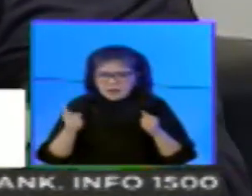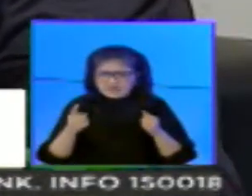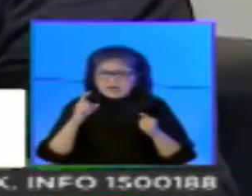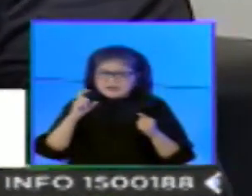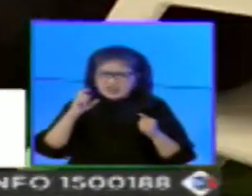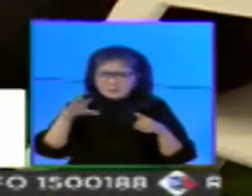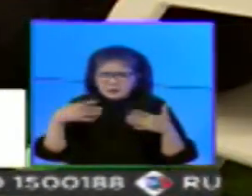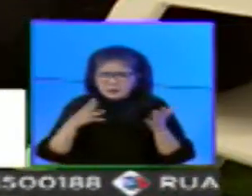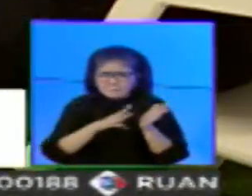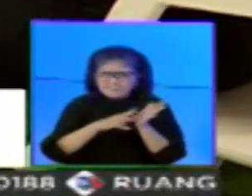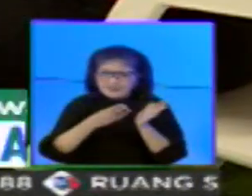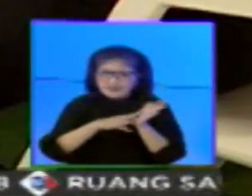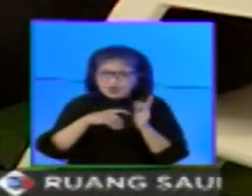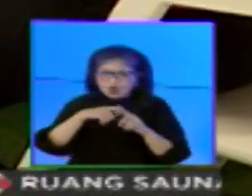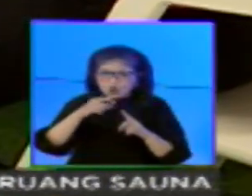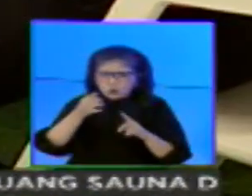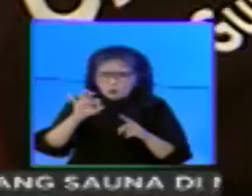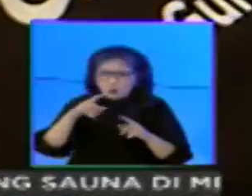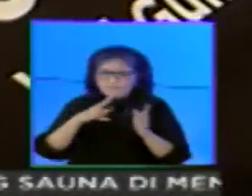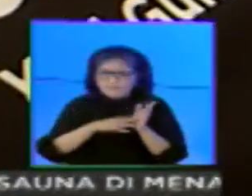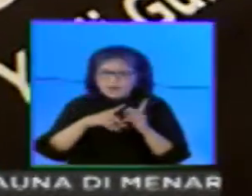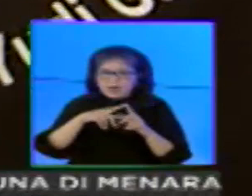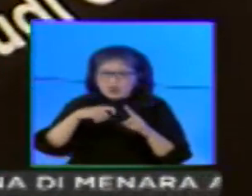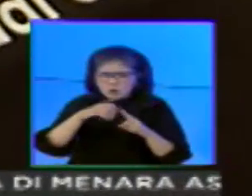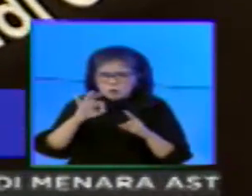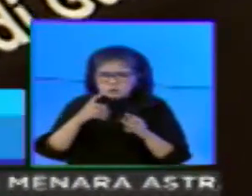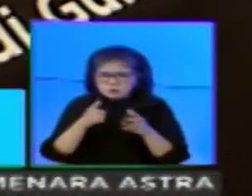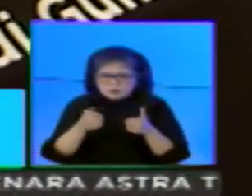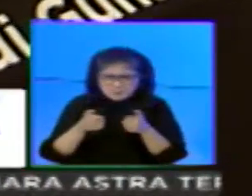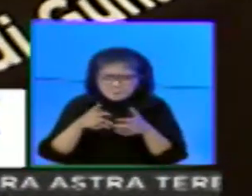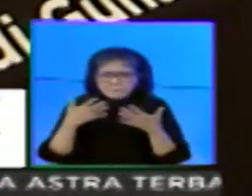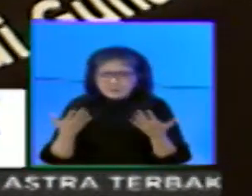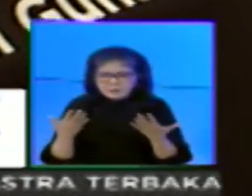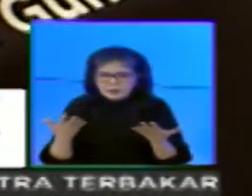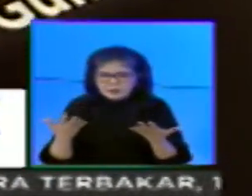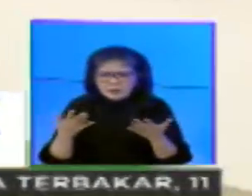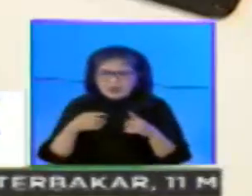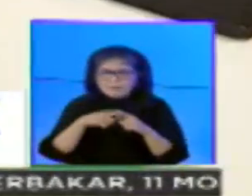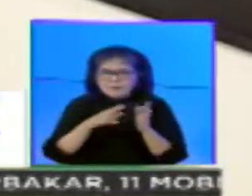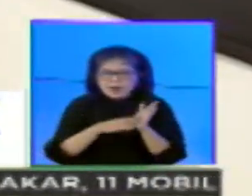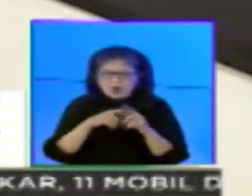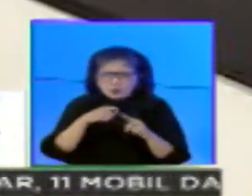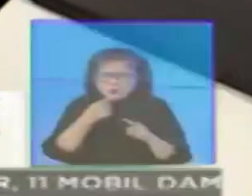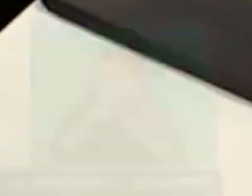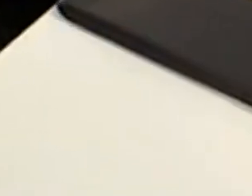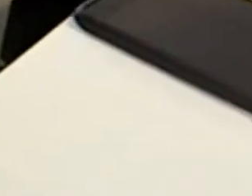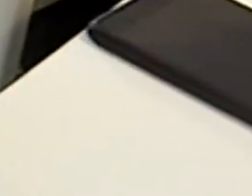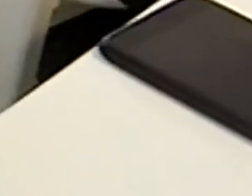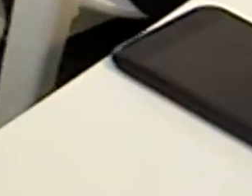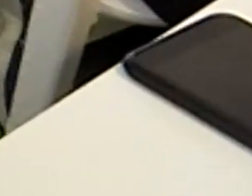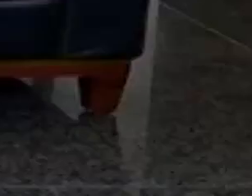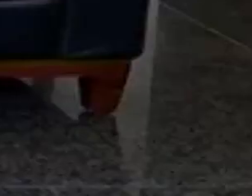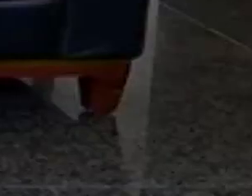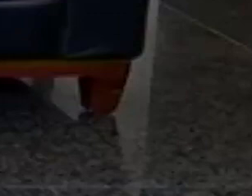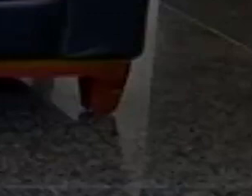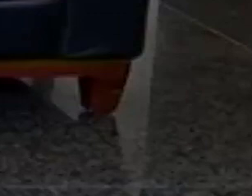itu kayak mainin gerakan tangannya gitu ya, mesti gimana. Makro itu yang sifatnya lebih strategi. Minimal bertanding itu pas